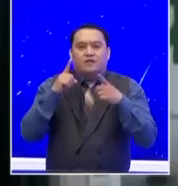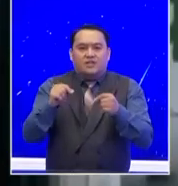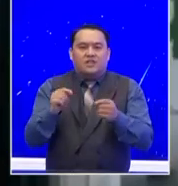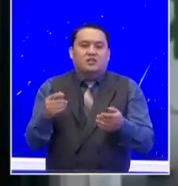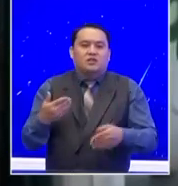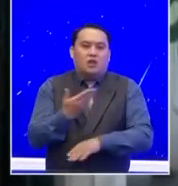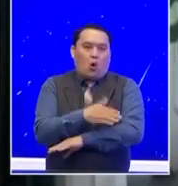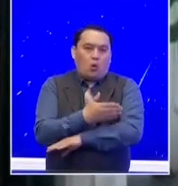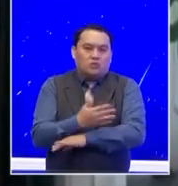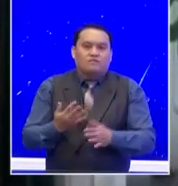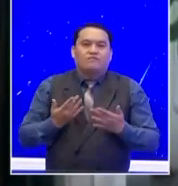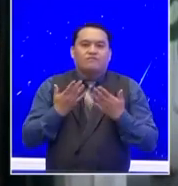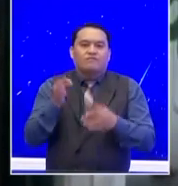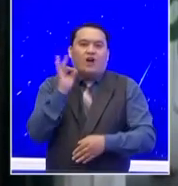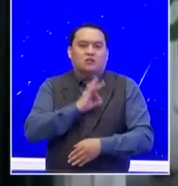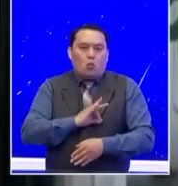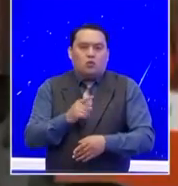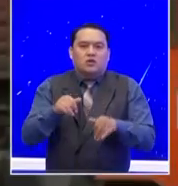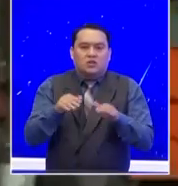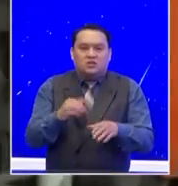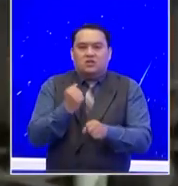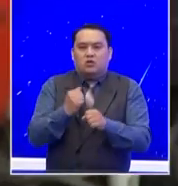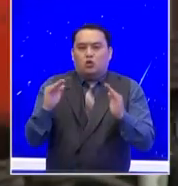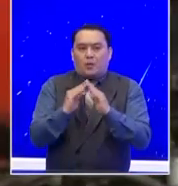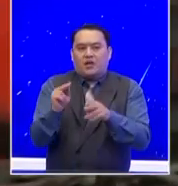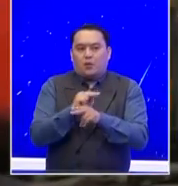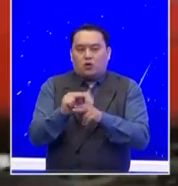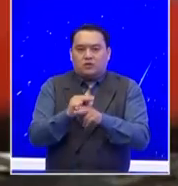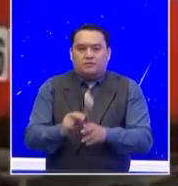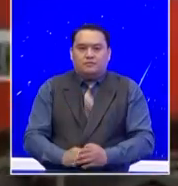улицу. А кто-то воспользовался карантином и решил сделать дома ремонт.